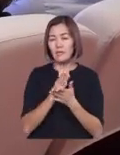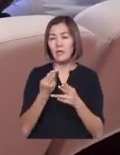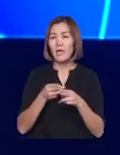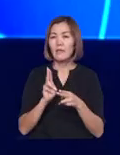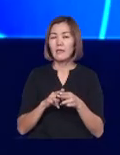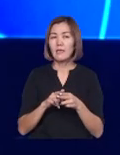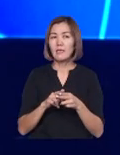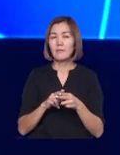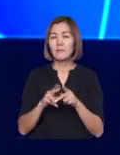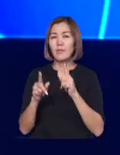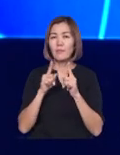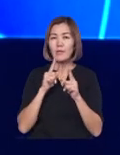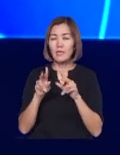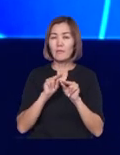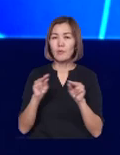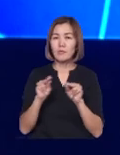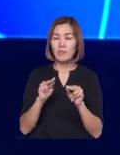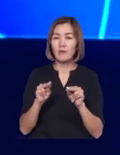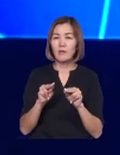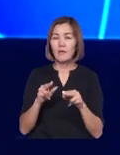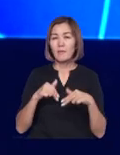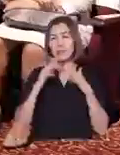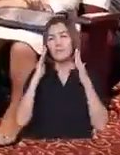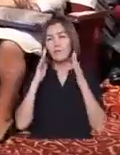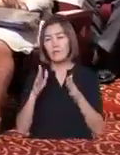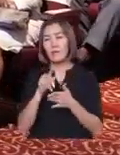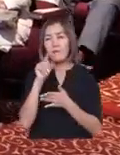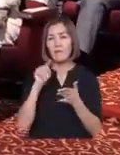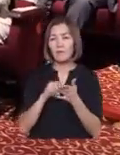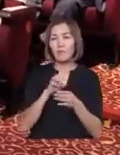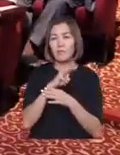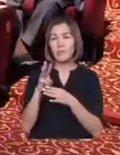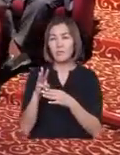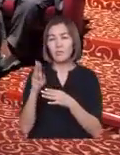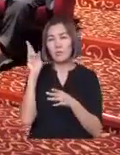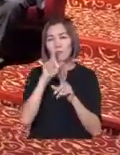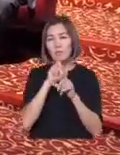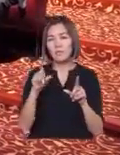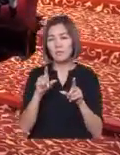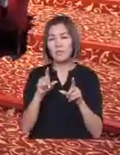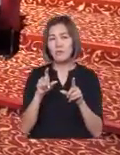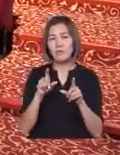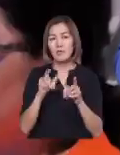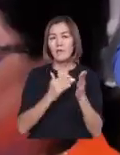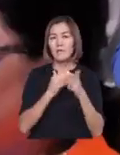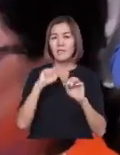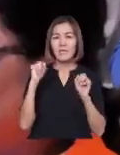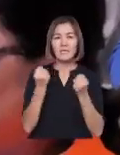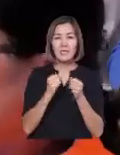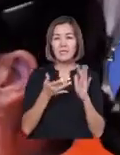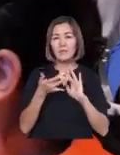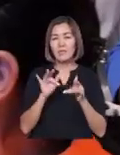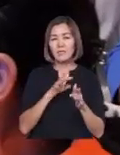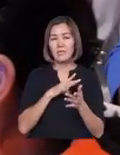образом, на пленарной сессии педагогов не остался без внимания и вопрос обеспечения образовательных учреждений высокоскоростным